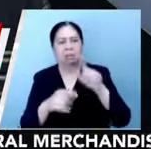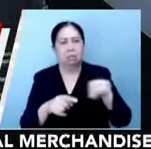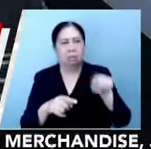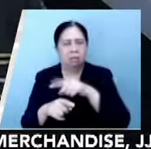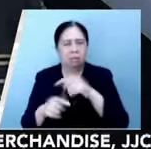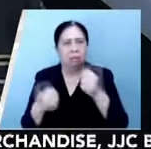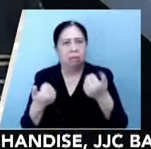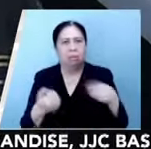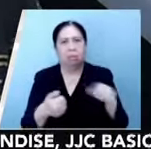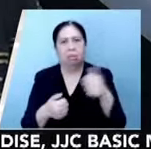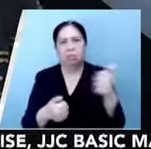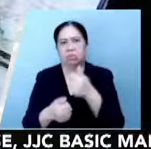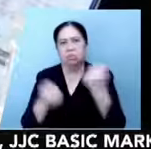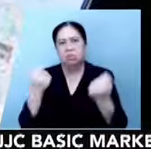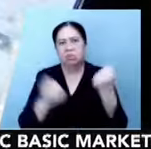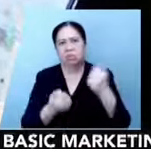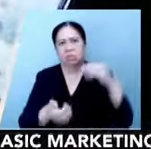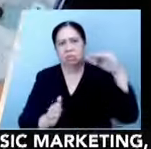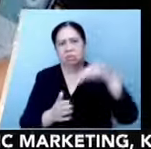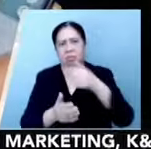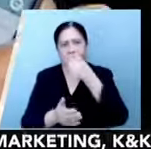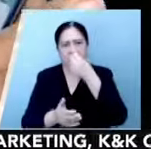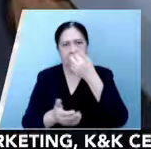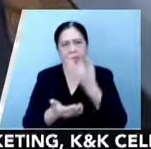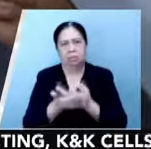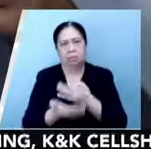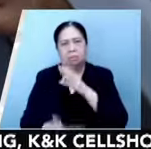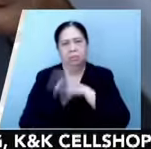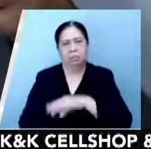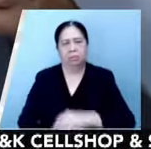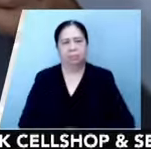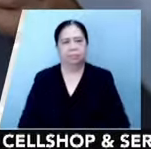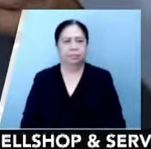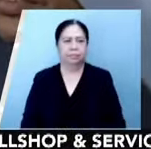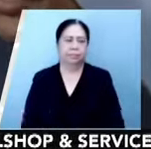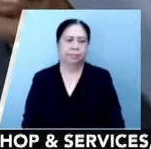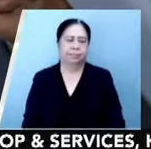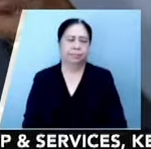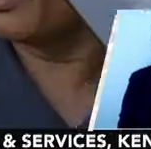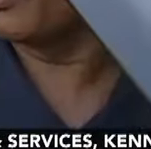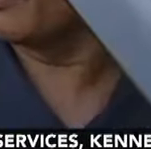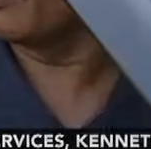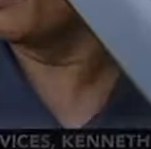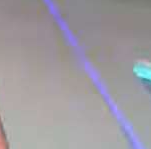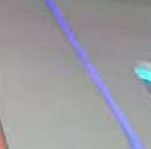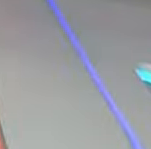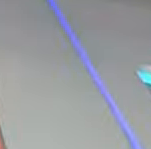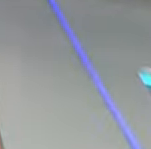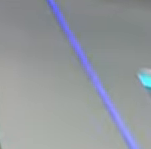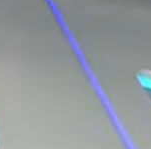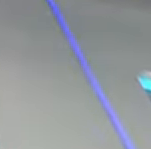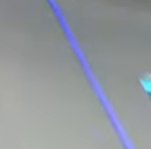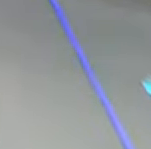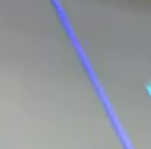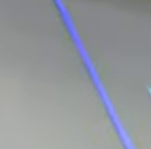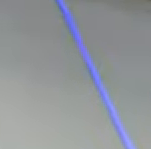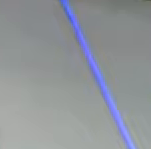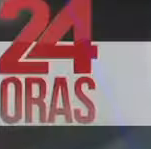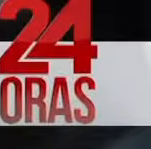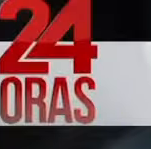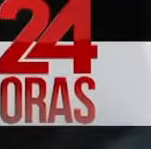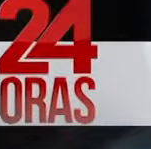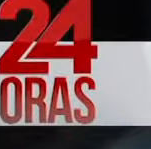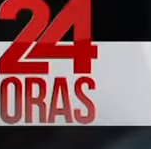sa GMA Integrated News, Bernadette Reyes, Nakatutok, 24 Oras.